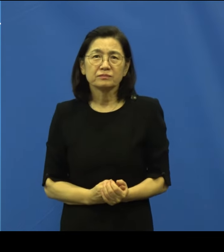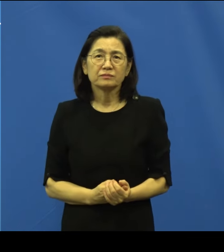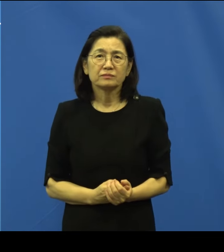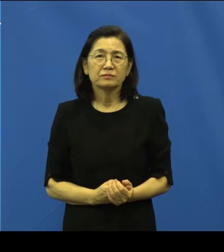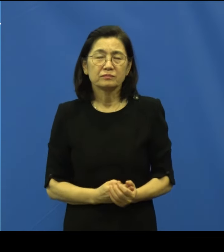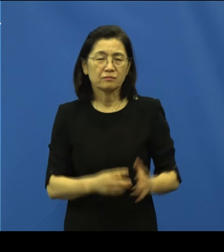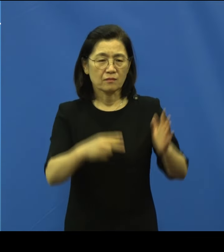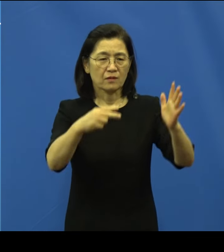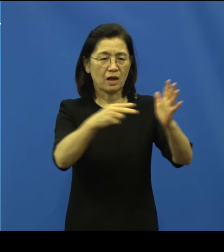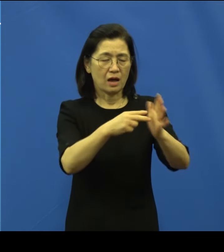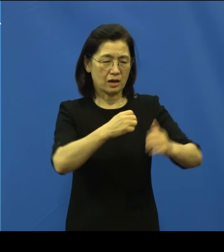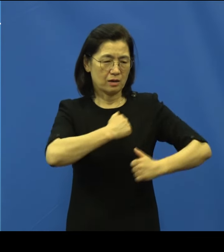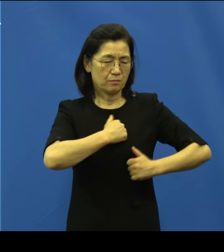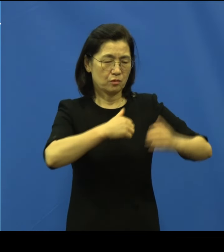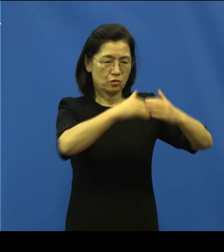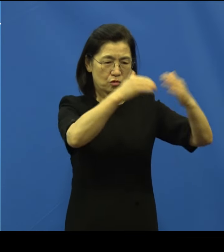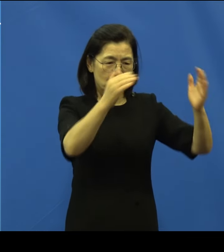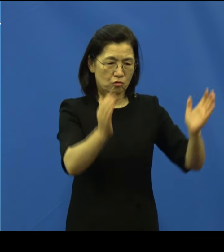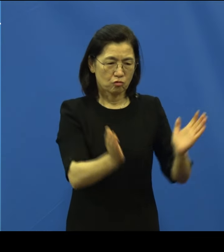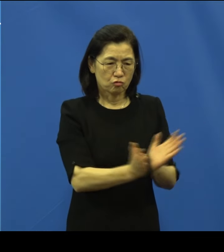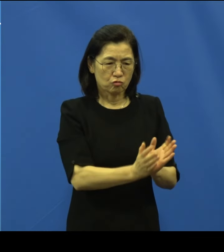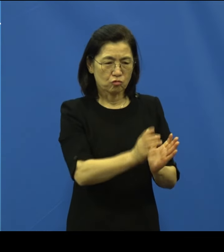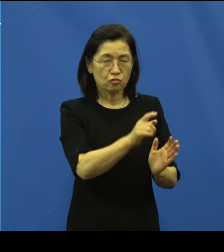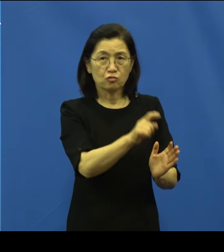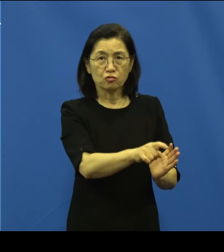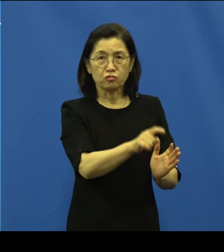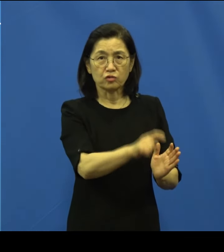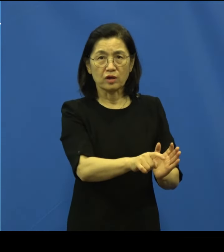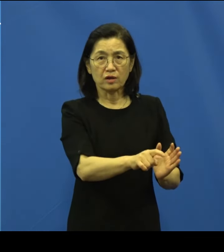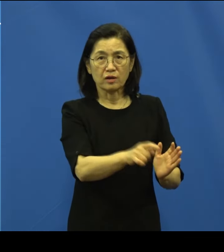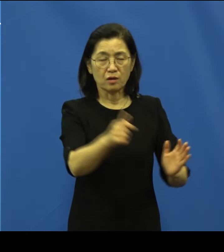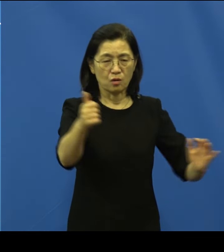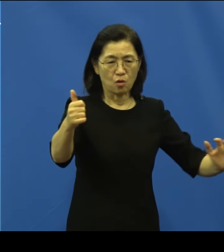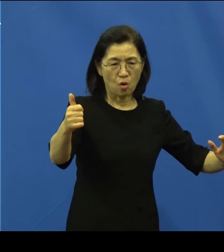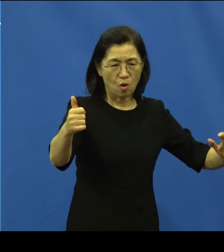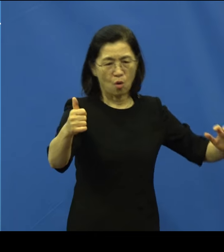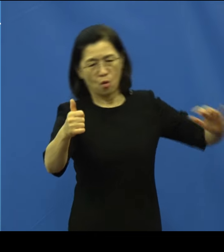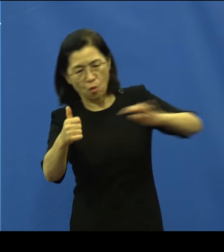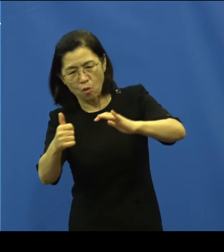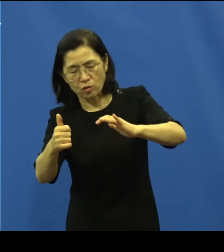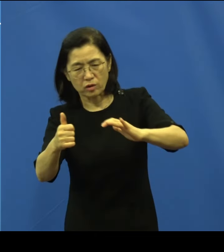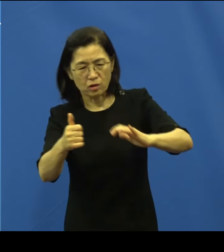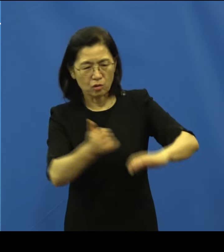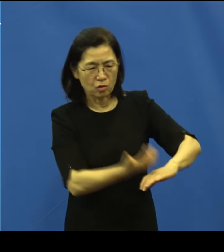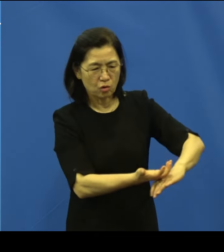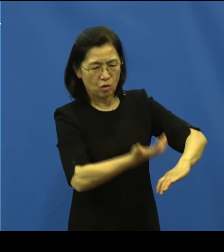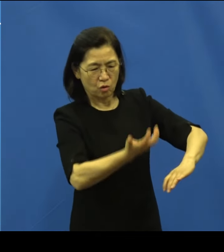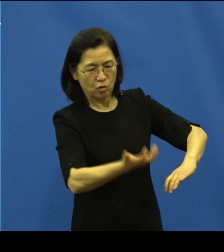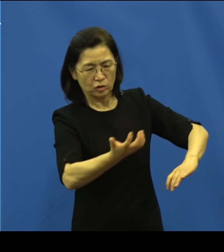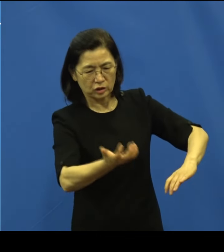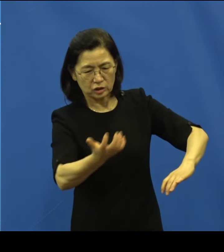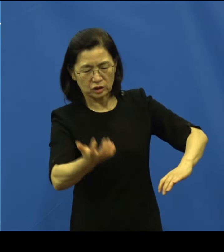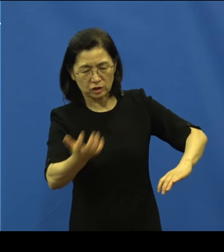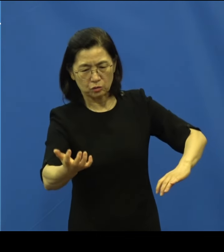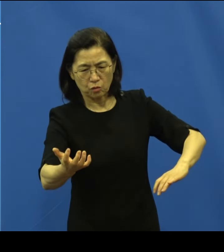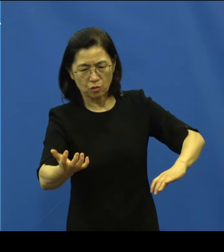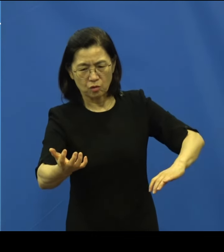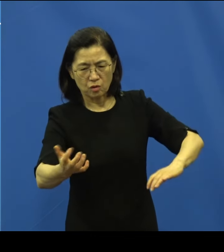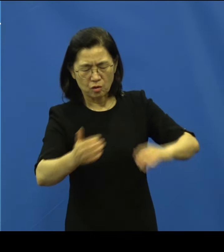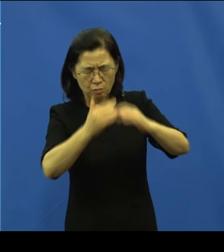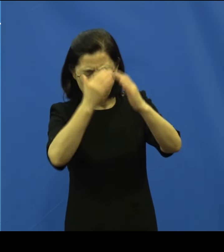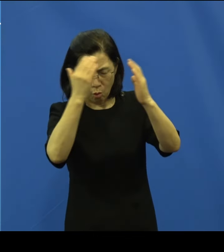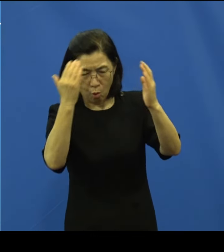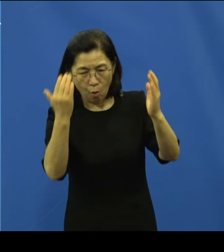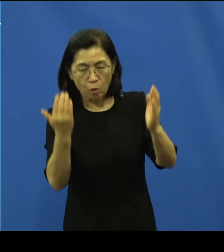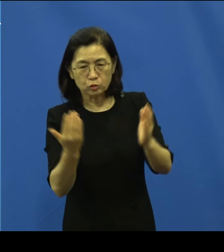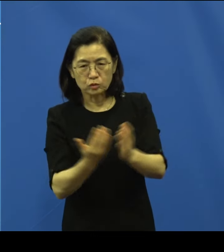아람 군대의 공격의 날짜, 뭐 장소, 이동 경로, 속도 이런 것을 다